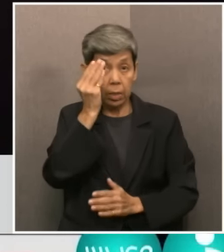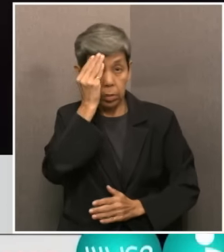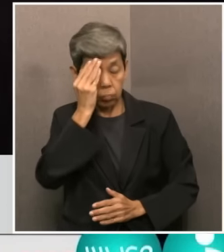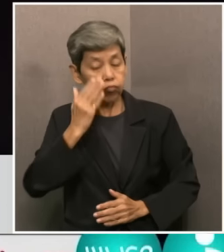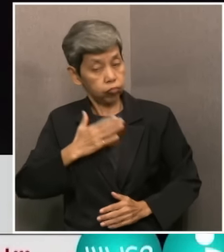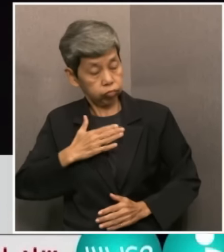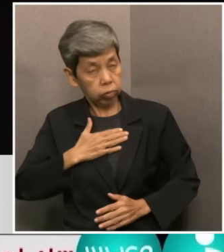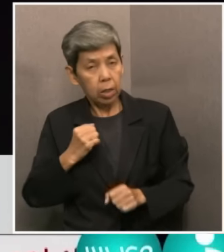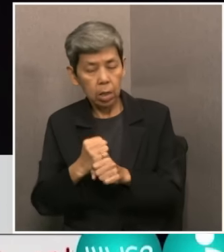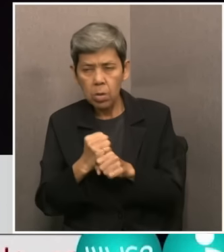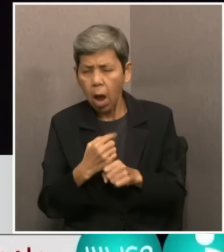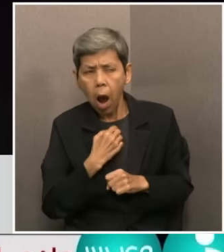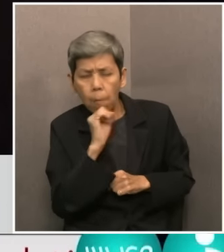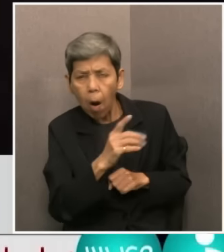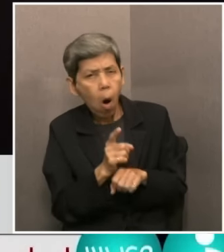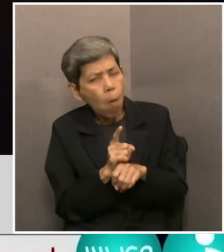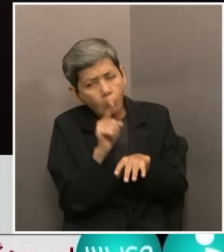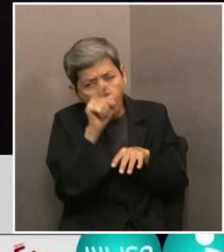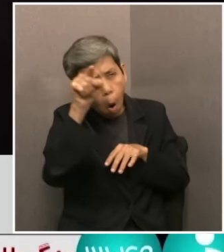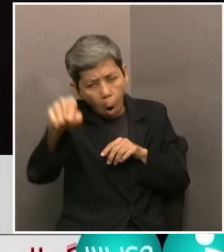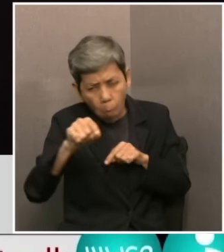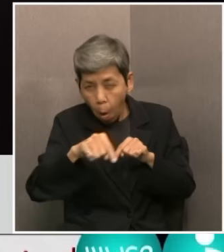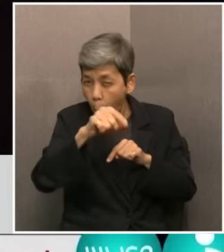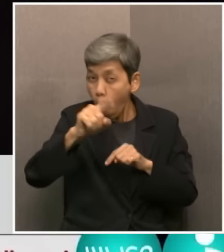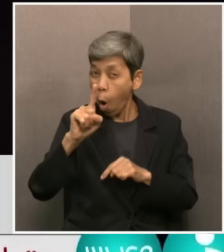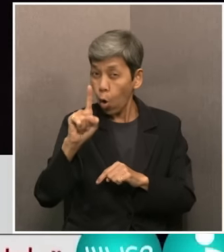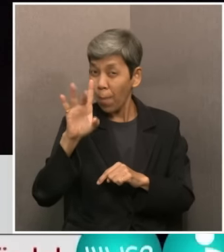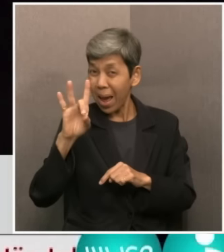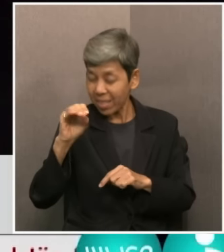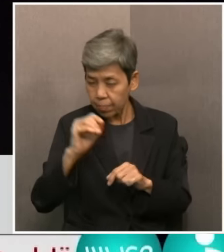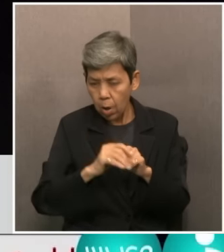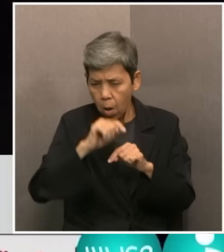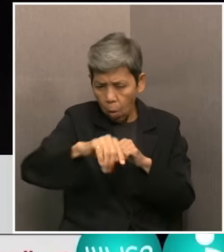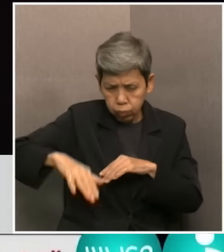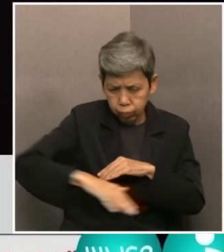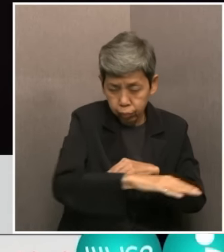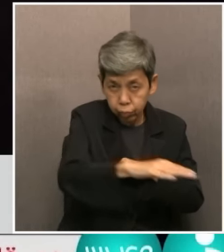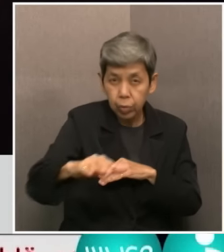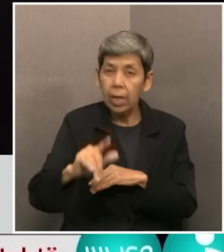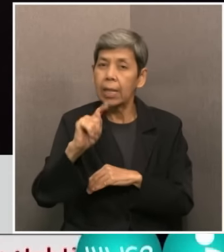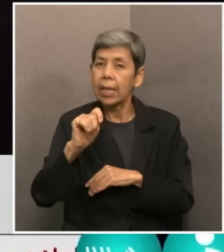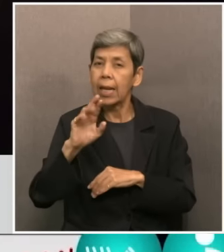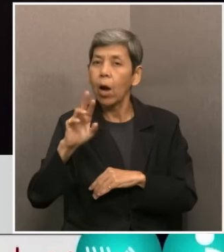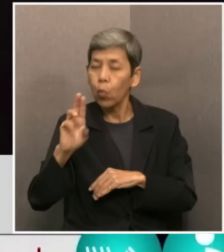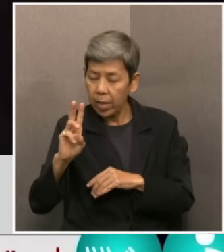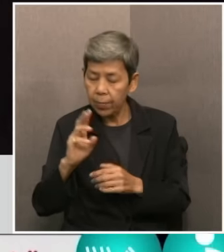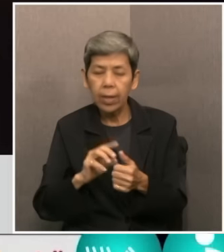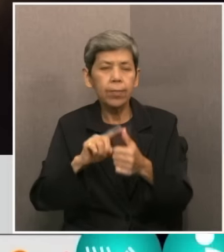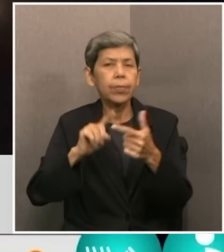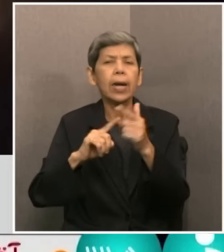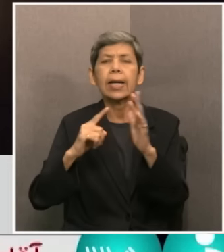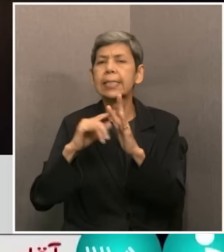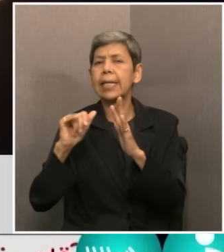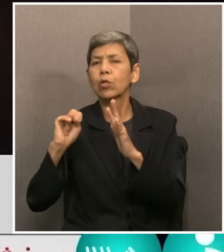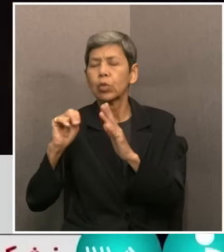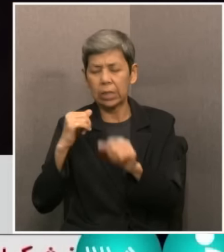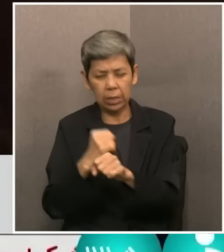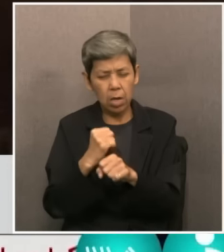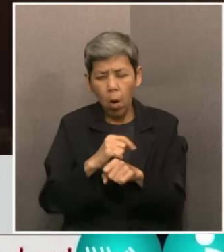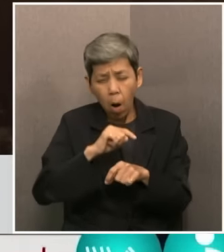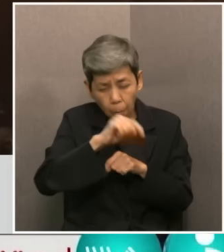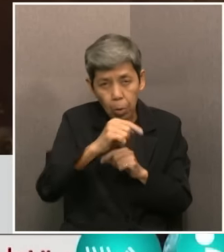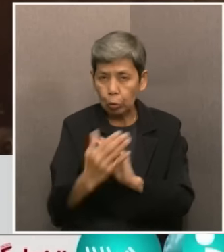อิหร่านได้ยิงขีปนาวุธทิ้งตัวกว่า180ลูกใส่นครเทลอาวีฟและนครเยรูซาเล็มเมื่อคืนนี้ต่อเนื่องจน